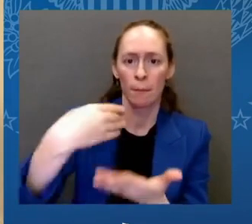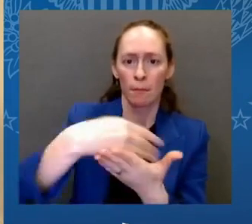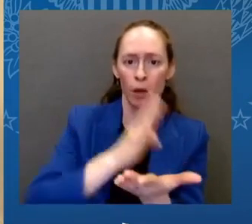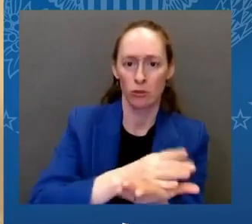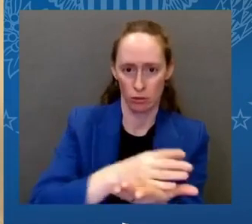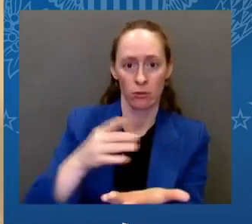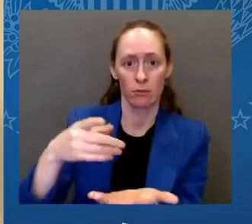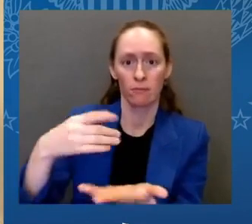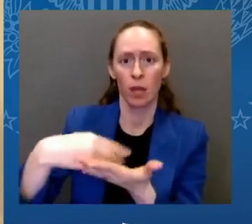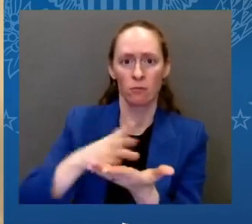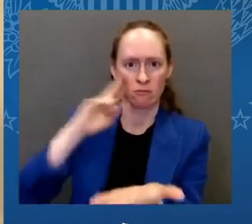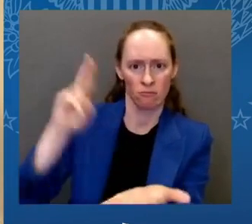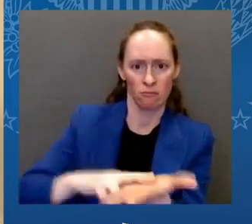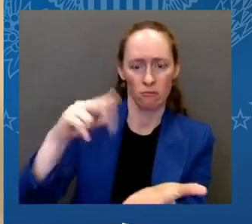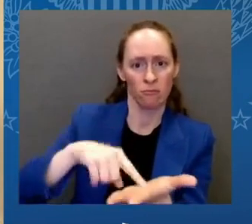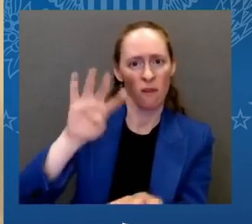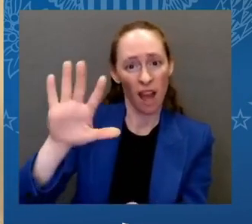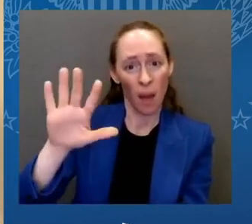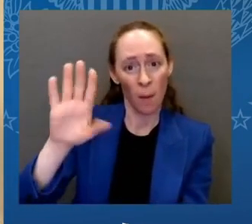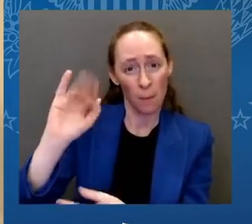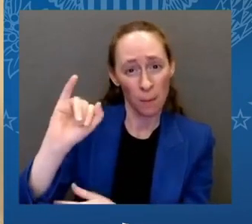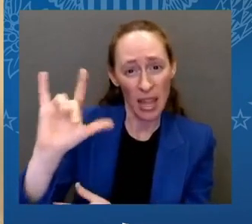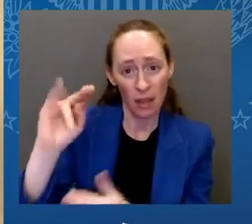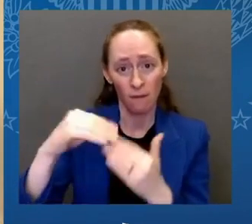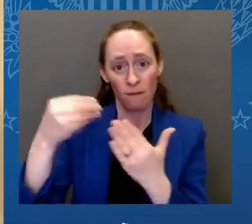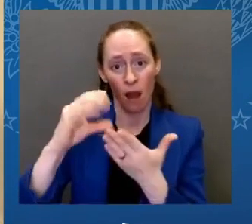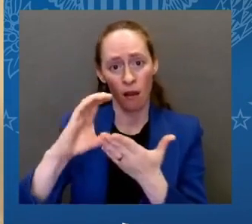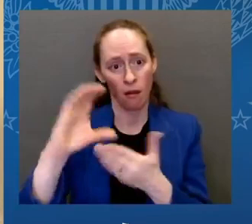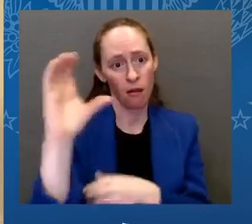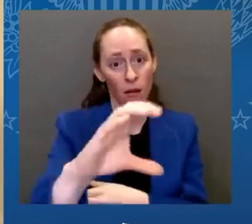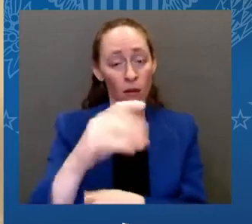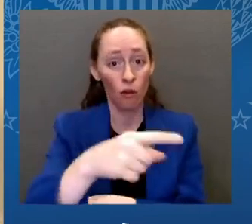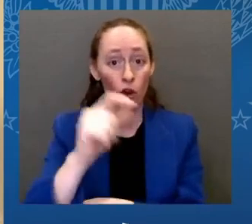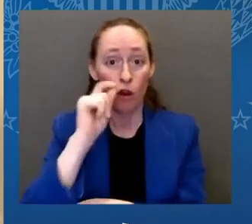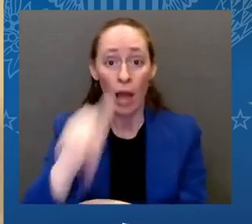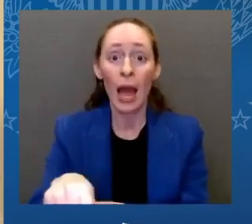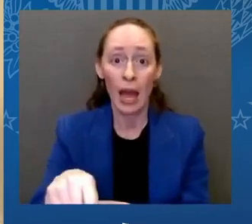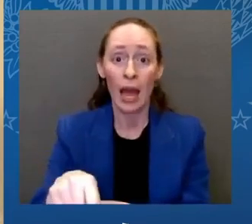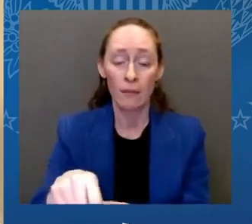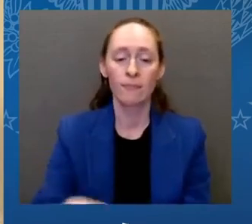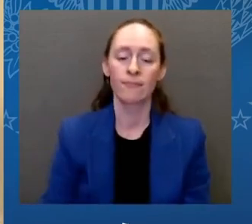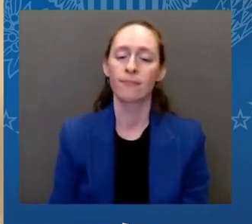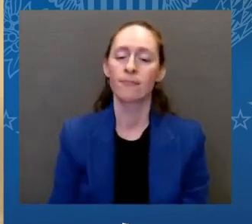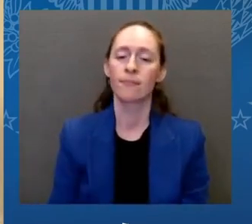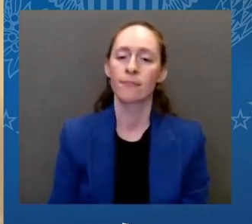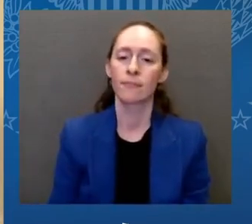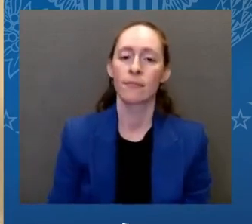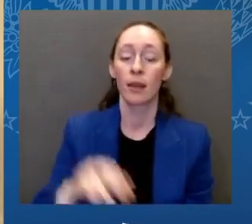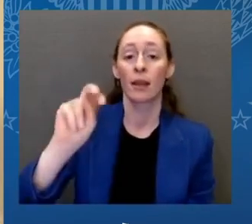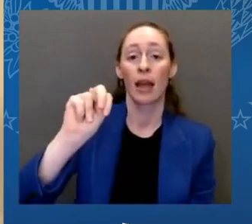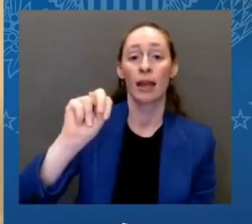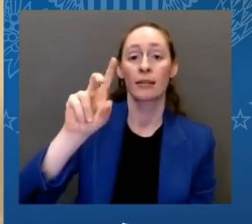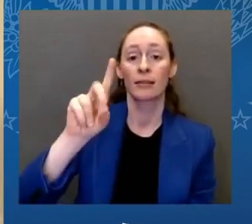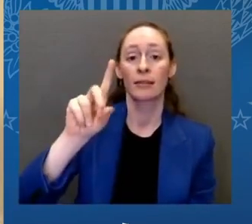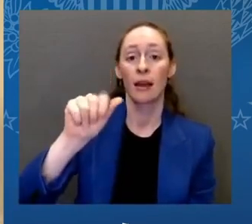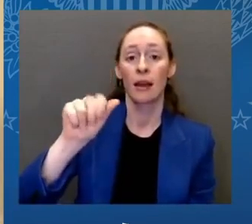підписавши загальний бюджетний закон, в якому ж 45 мільярдів доларів